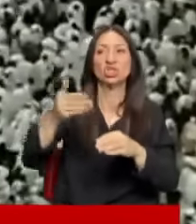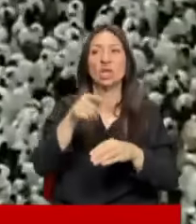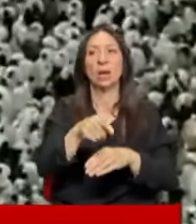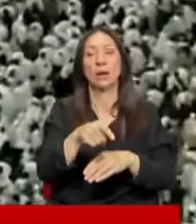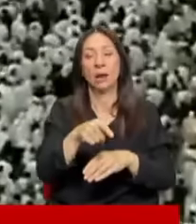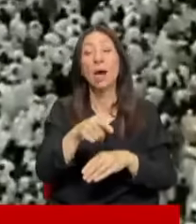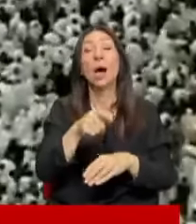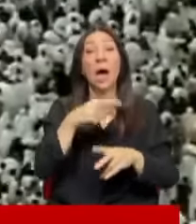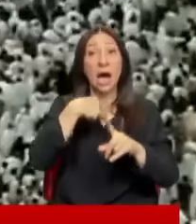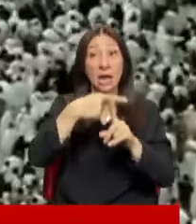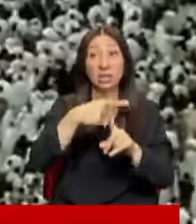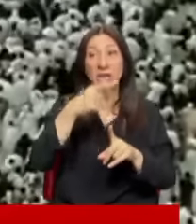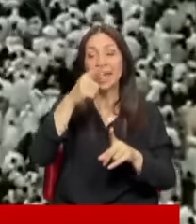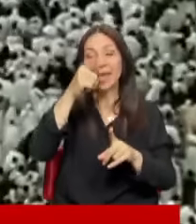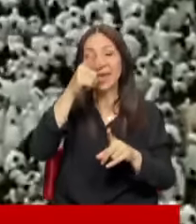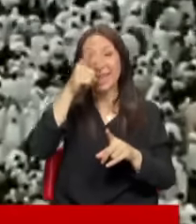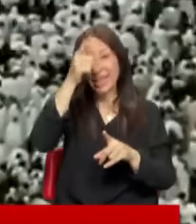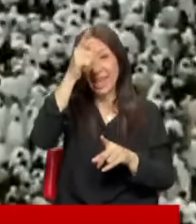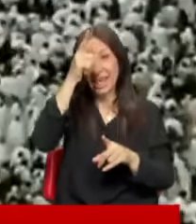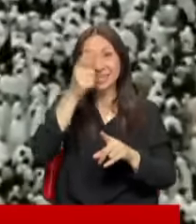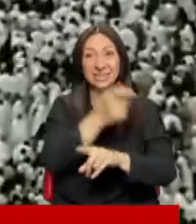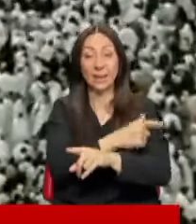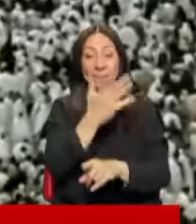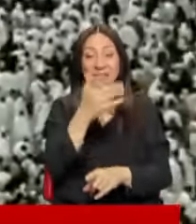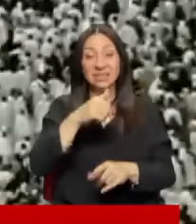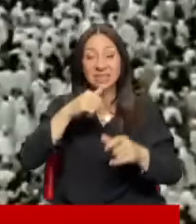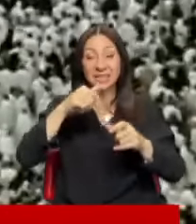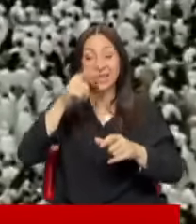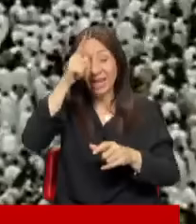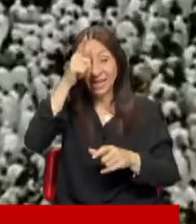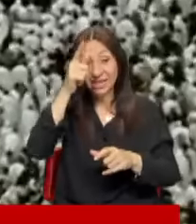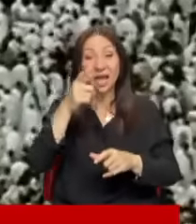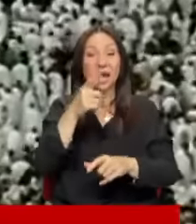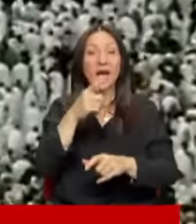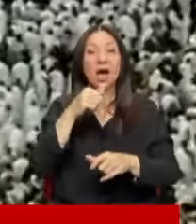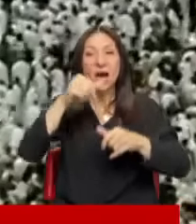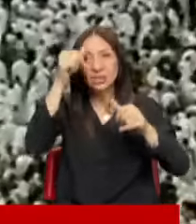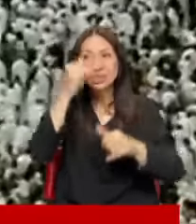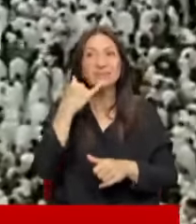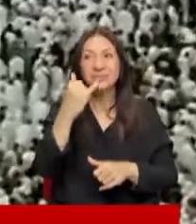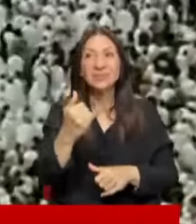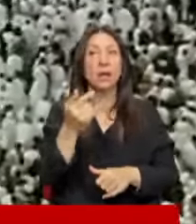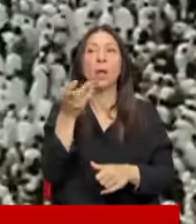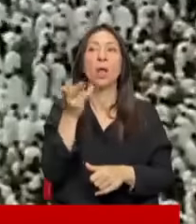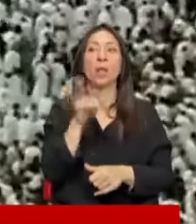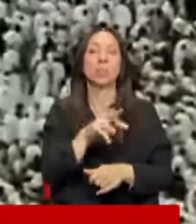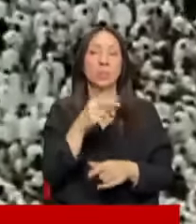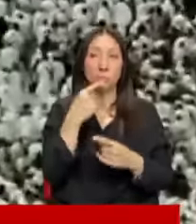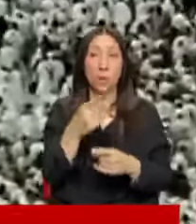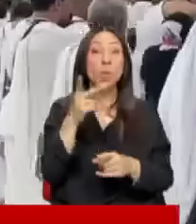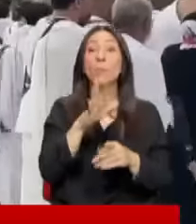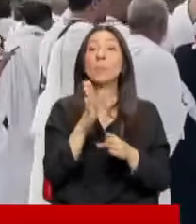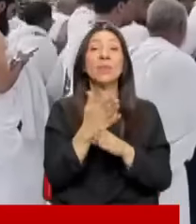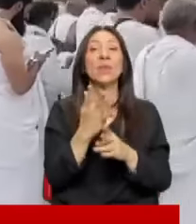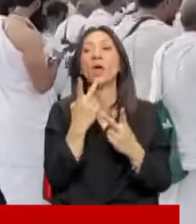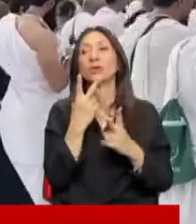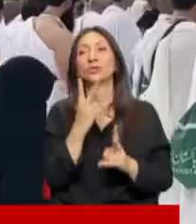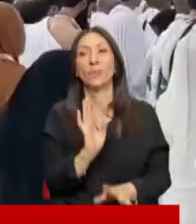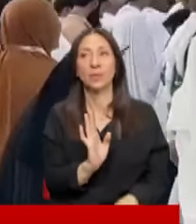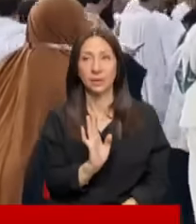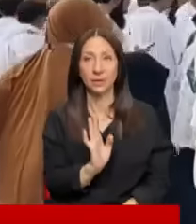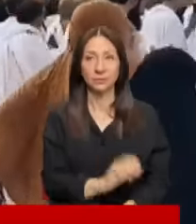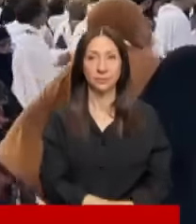açıkladı. Ayrıca İran Kızılay'ı da 5 İranlı hacı adayının hayatını kaybettiğini duyurdu. Hacı adaylarının ölüm nedeni ise